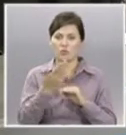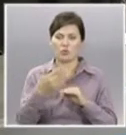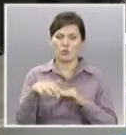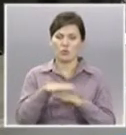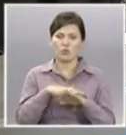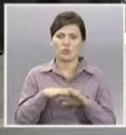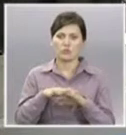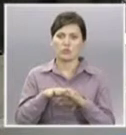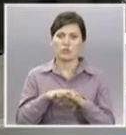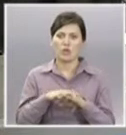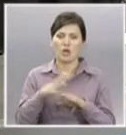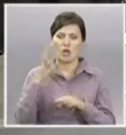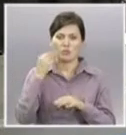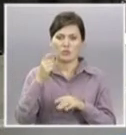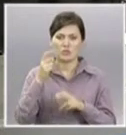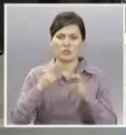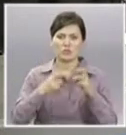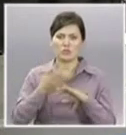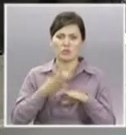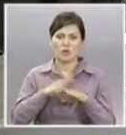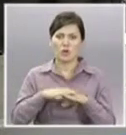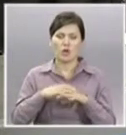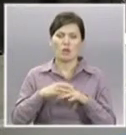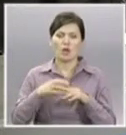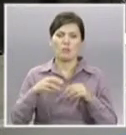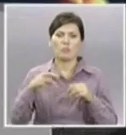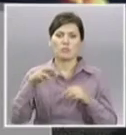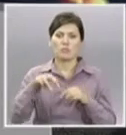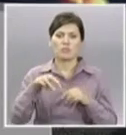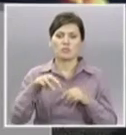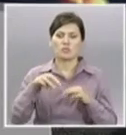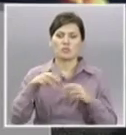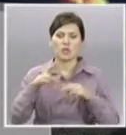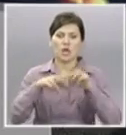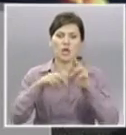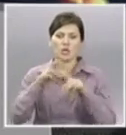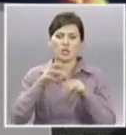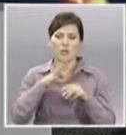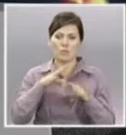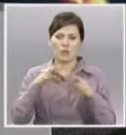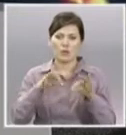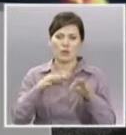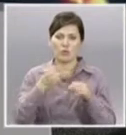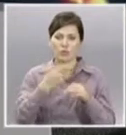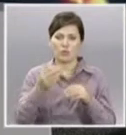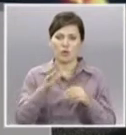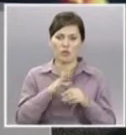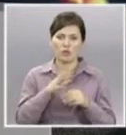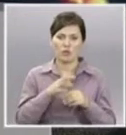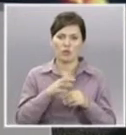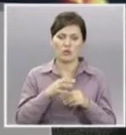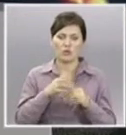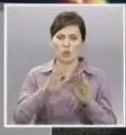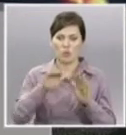кезінде Алматинский завод тяжелого машиностроения деген сол жерде болған екен. Соның атымен шарт атау. Ал бірақ кейінгі